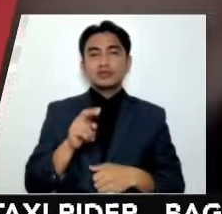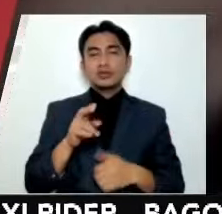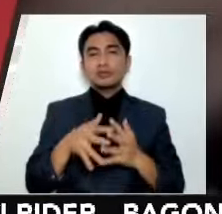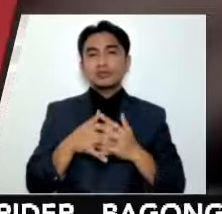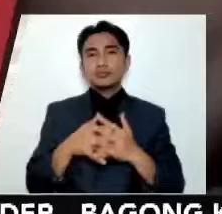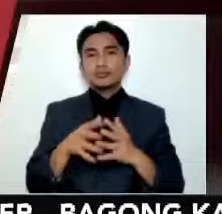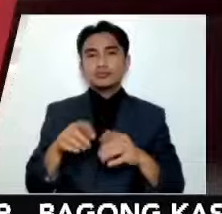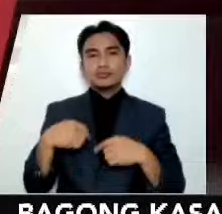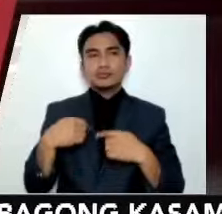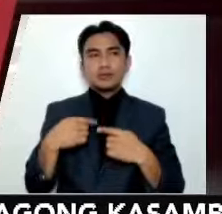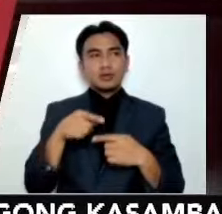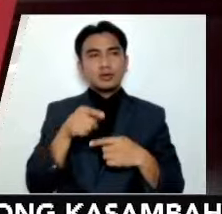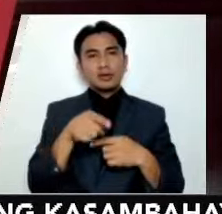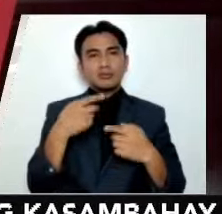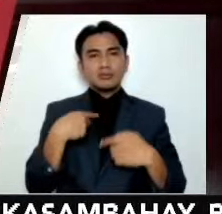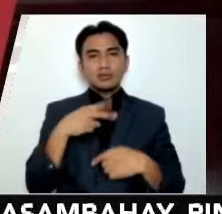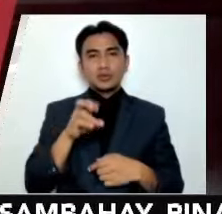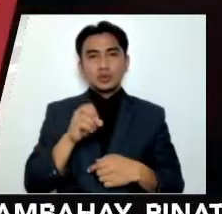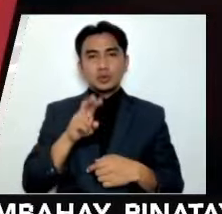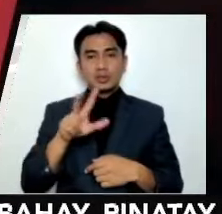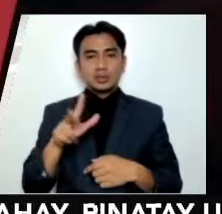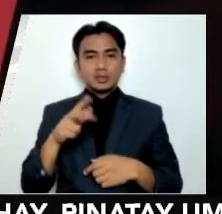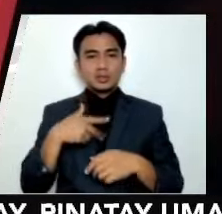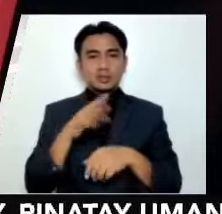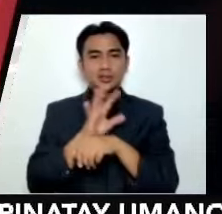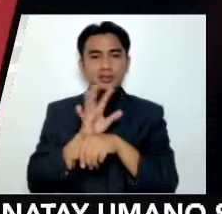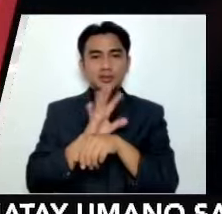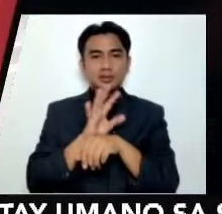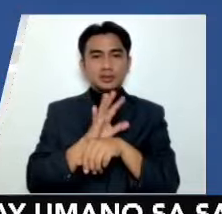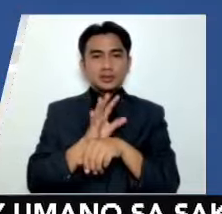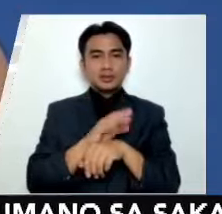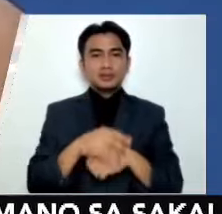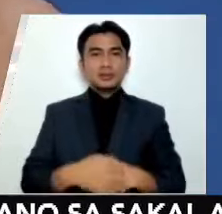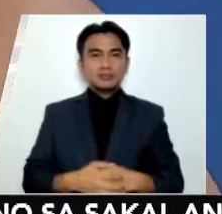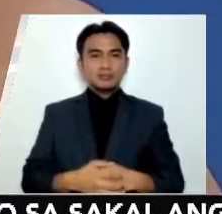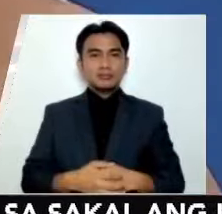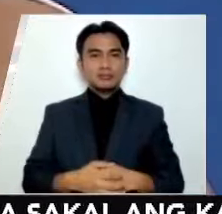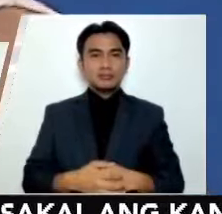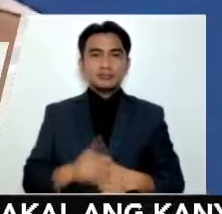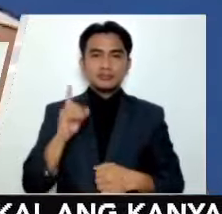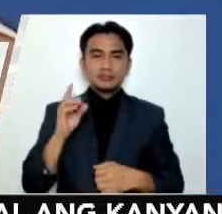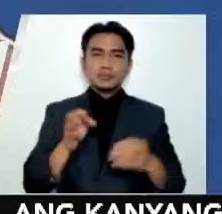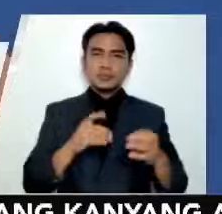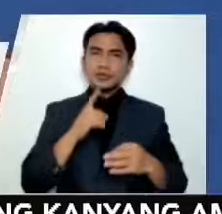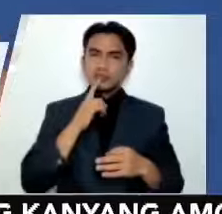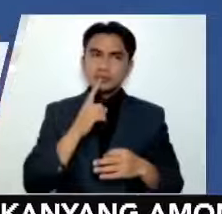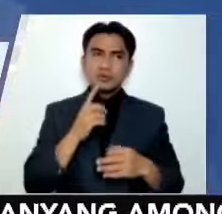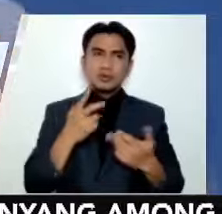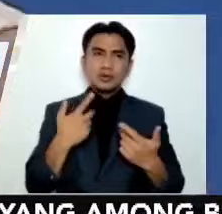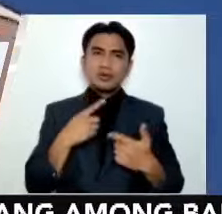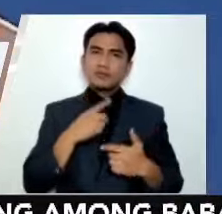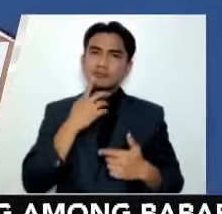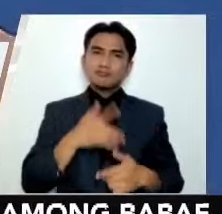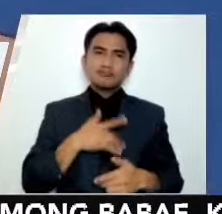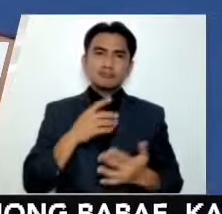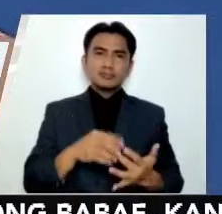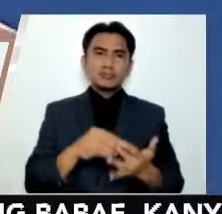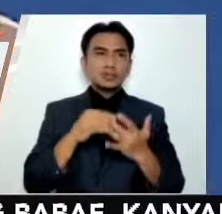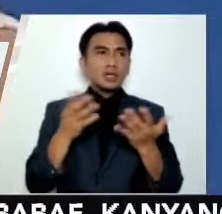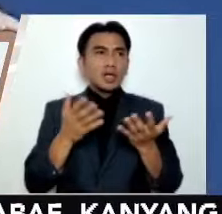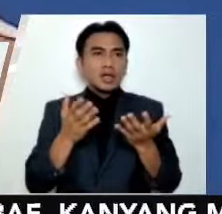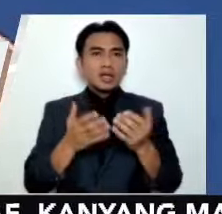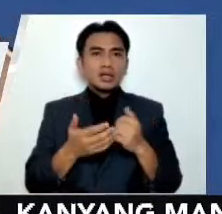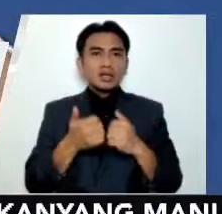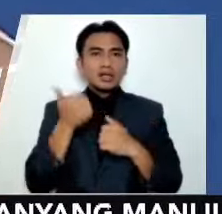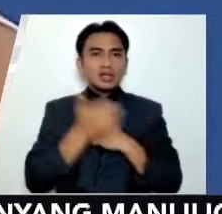2023 Cinemalaya film na As If It's True. First acting award, and what made it special pa, abroad pa. Sobrang fulfilling lang